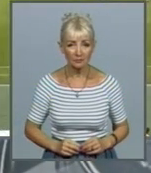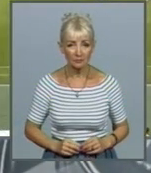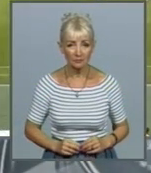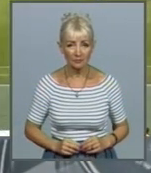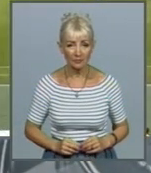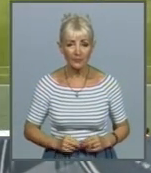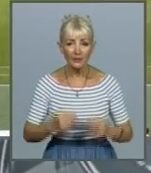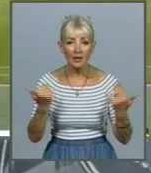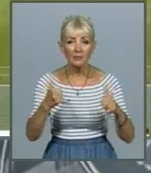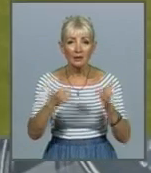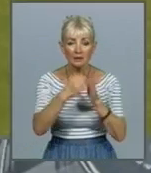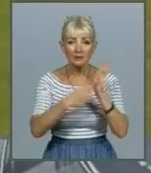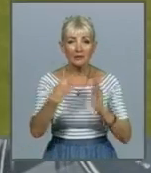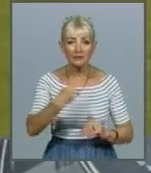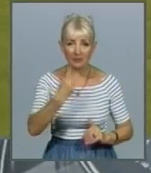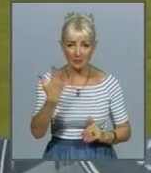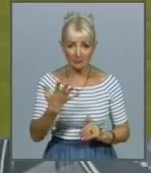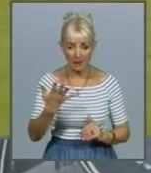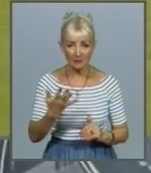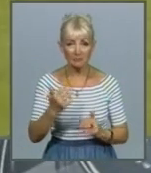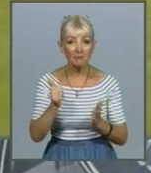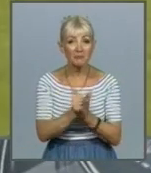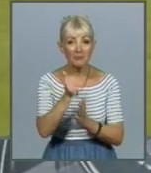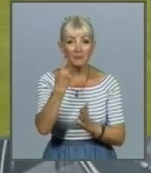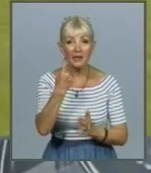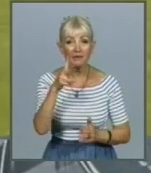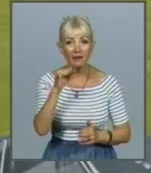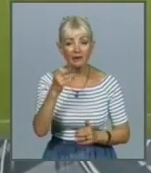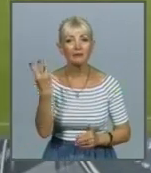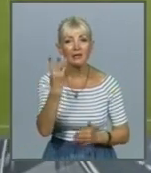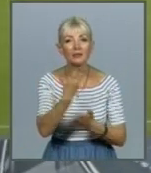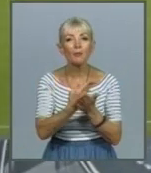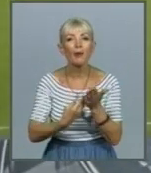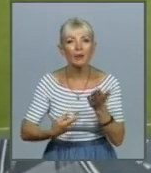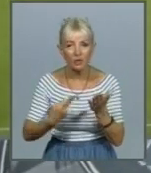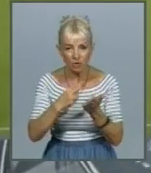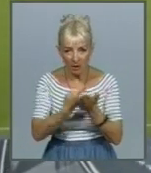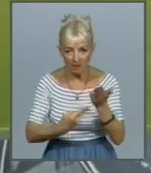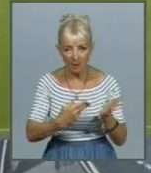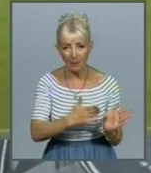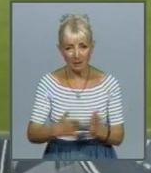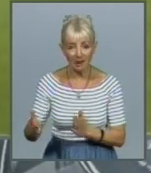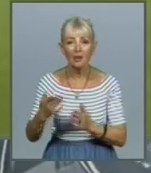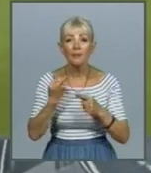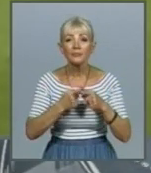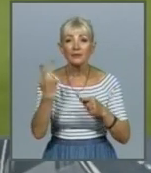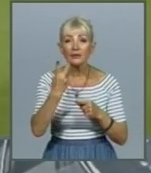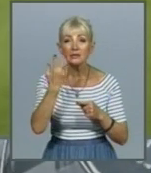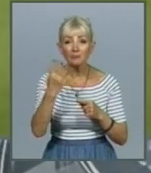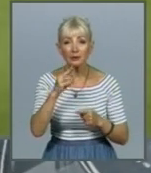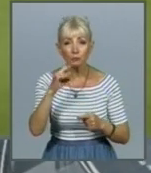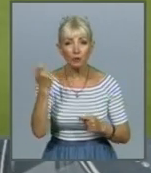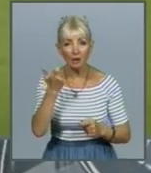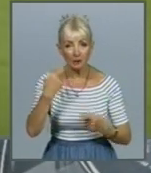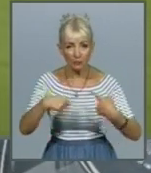метались 19-25 потерпел в первой лиге третье поражения кряду в двадцать пятом туре харьковской футболисты